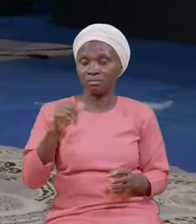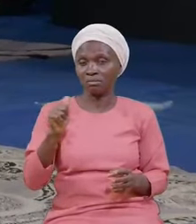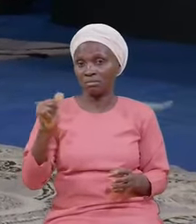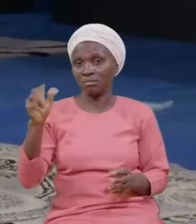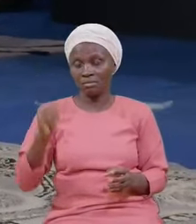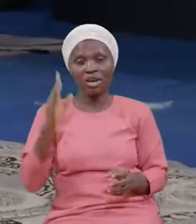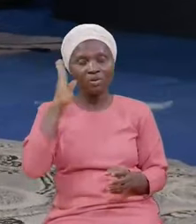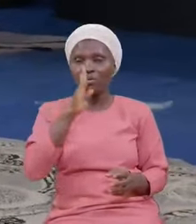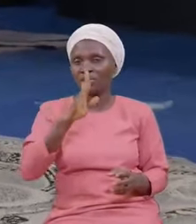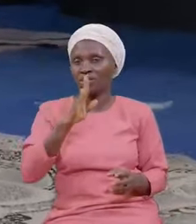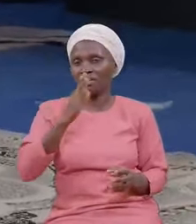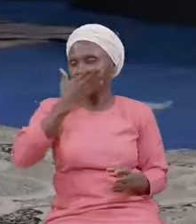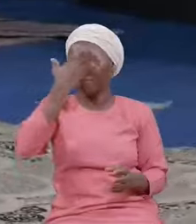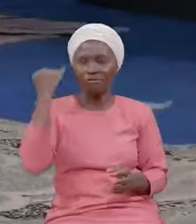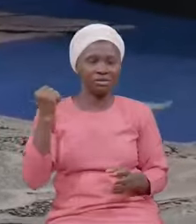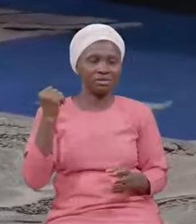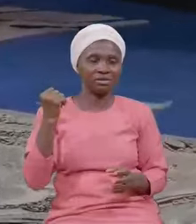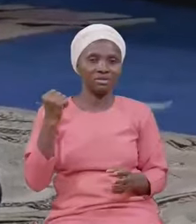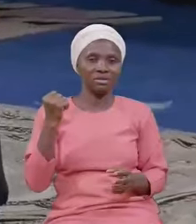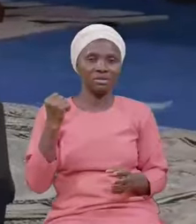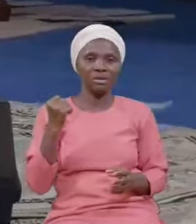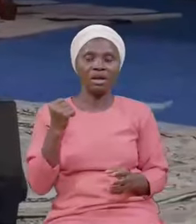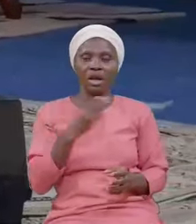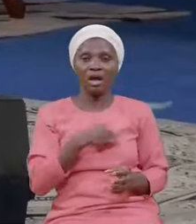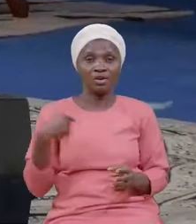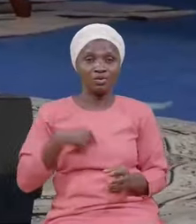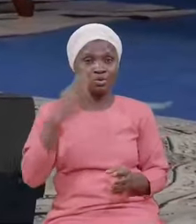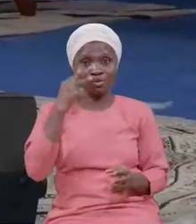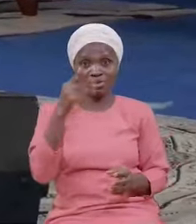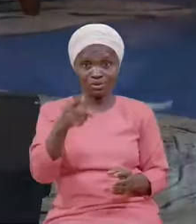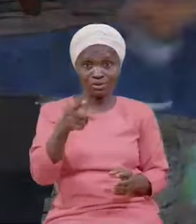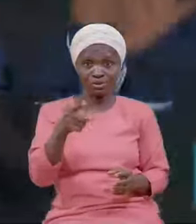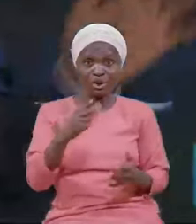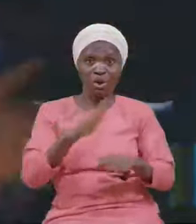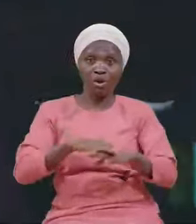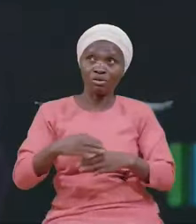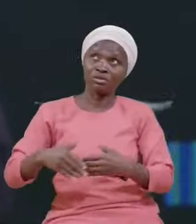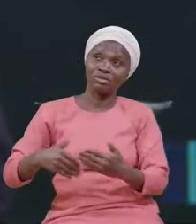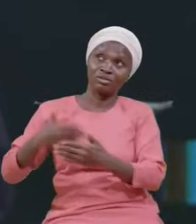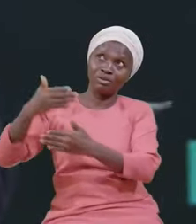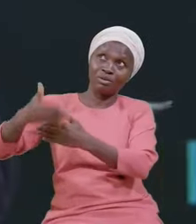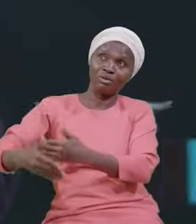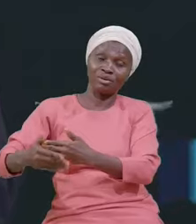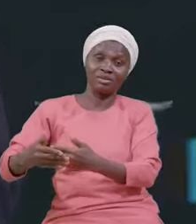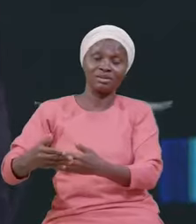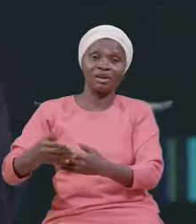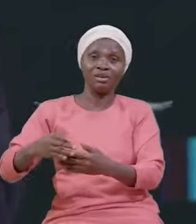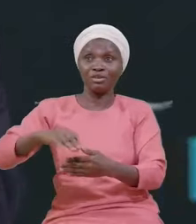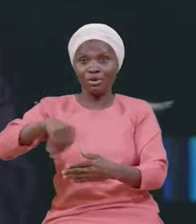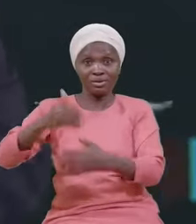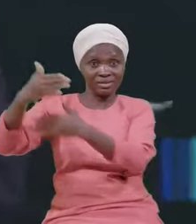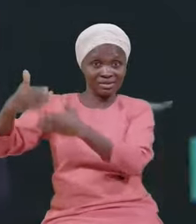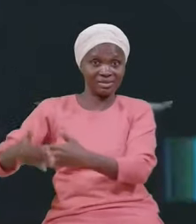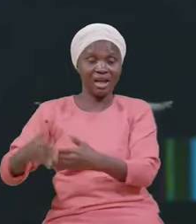Et je te verrai de l'autre côté. Et tu vas même traverser le Jourdain. Les murailles de Jéricho vont